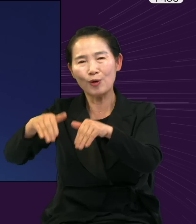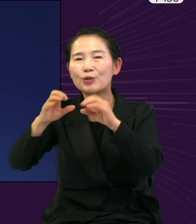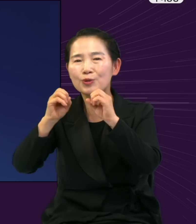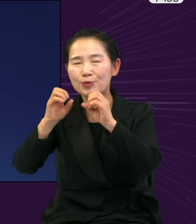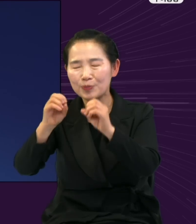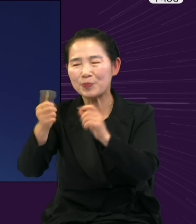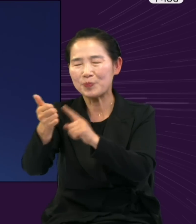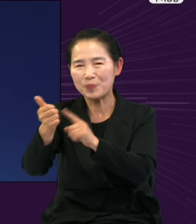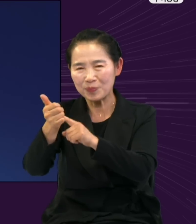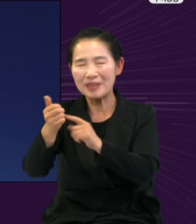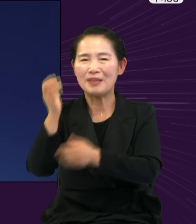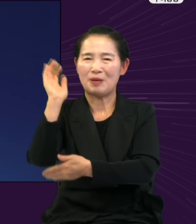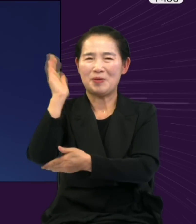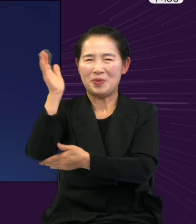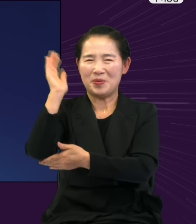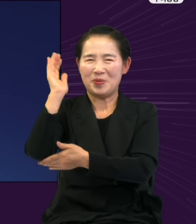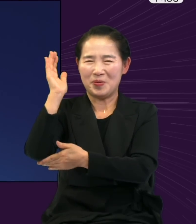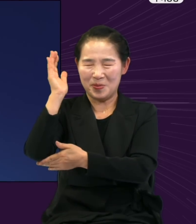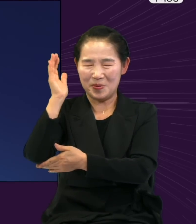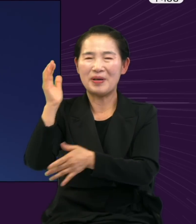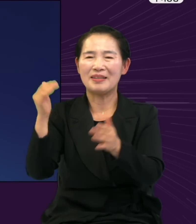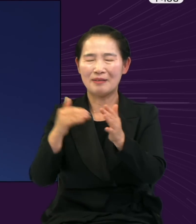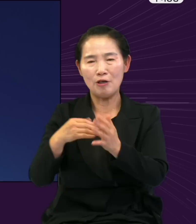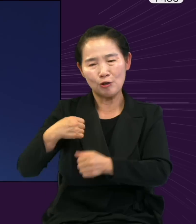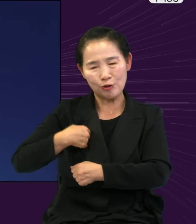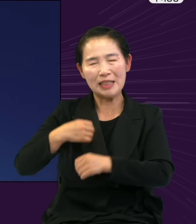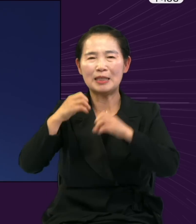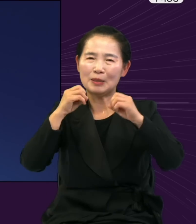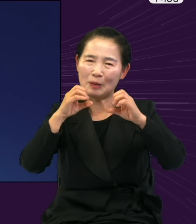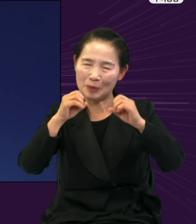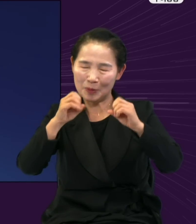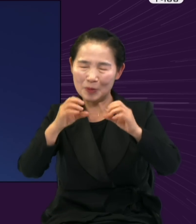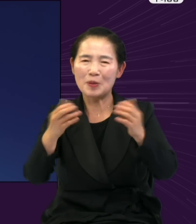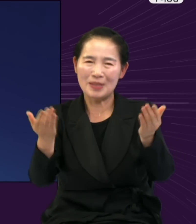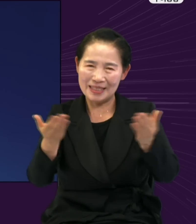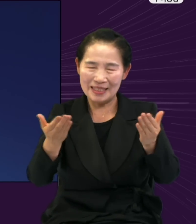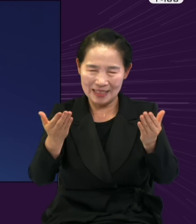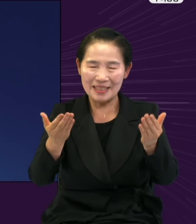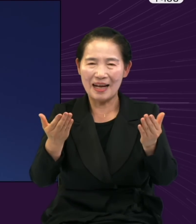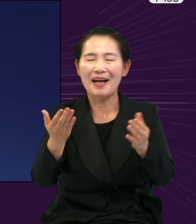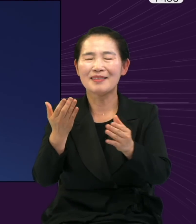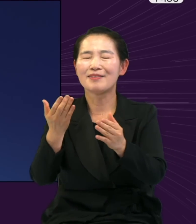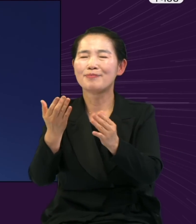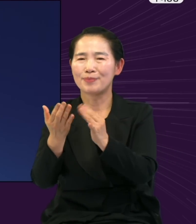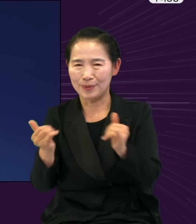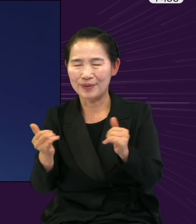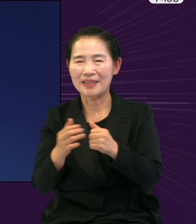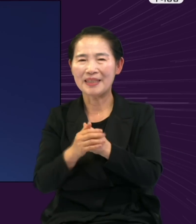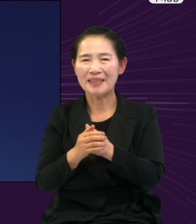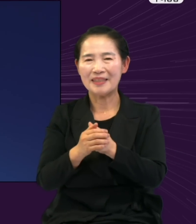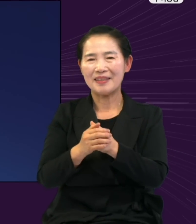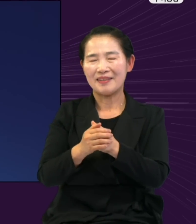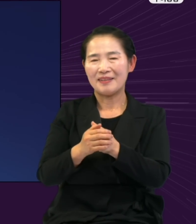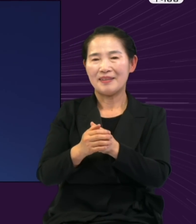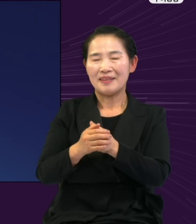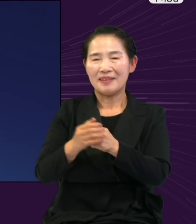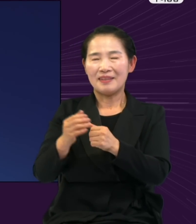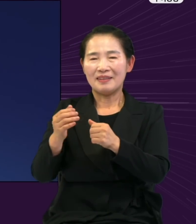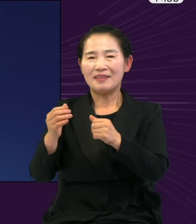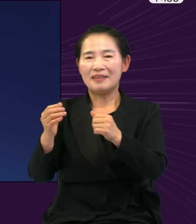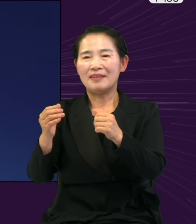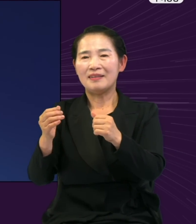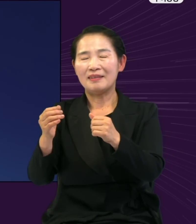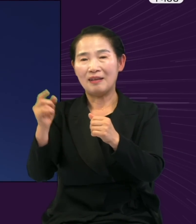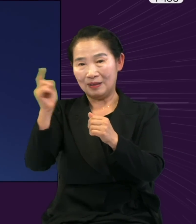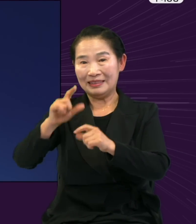부르키나파소 북부와 군인 선교에 대해서 한참 대화를 나눴던 분이시거든요. 하루는 저희 집에서 두 분이 한참 대화를 하고, 그리고 그가